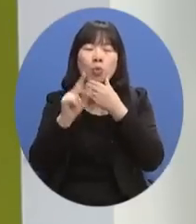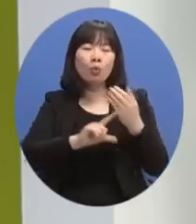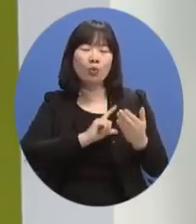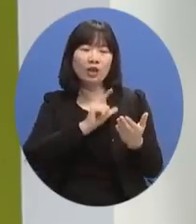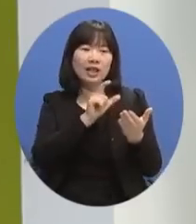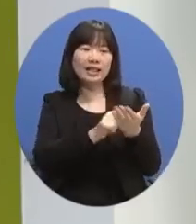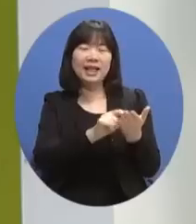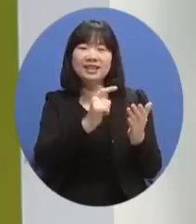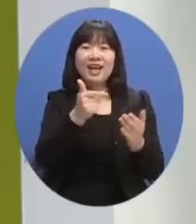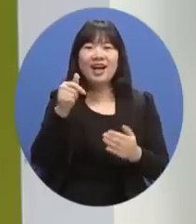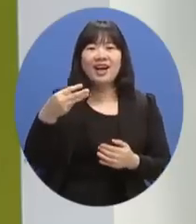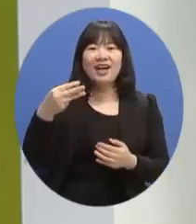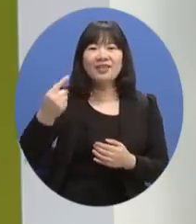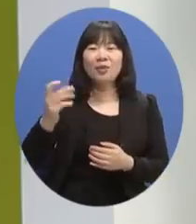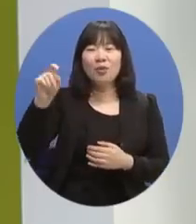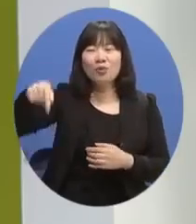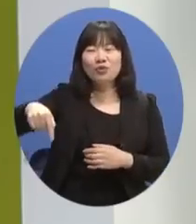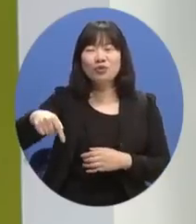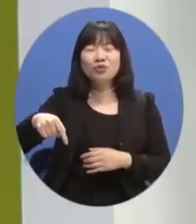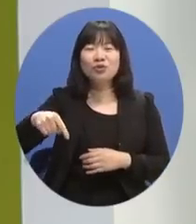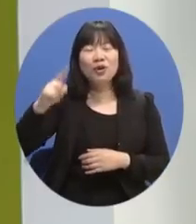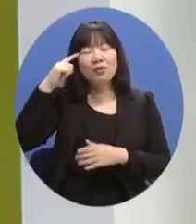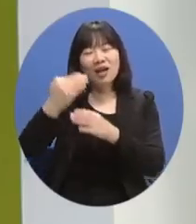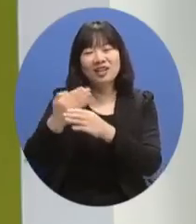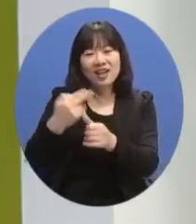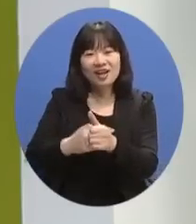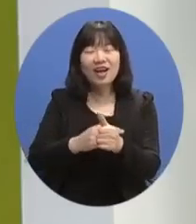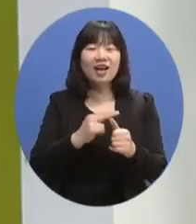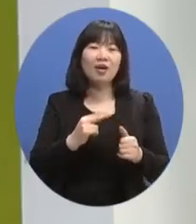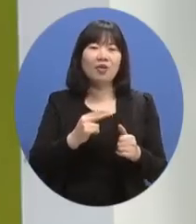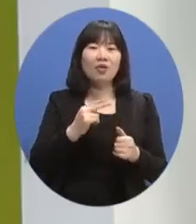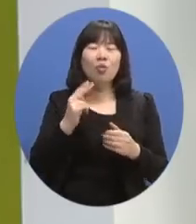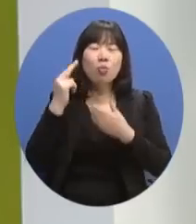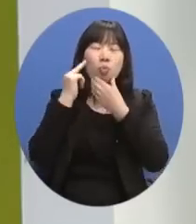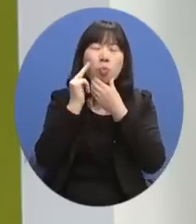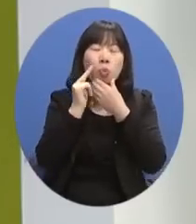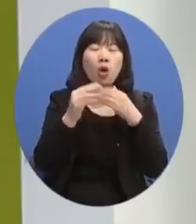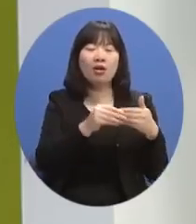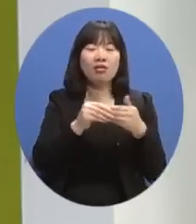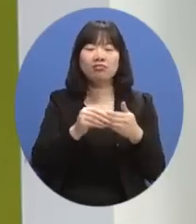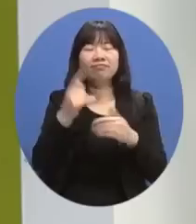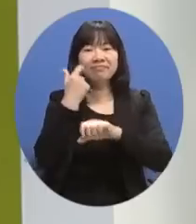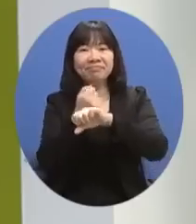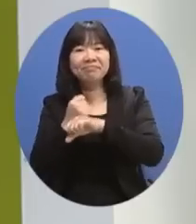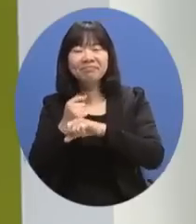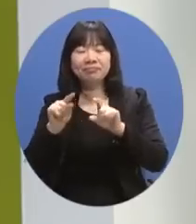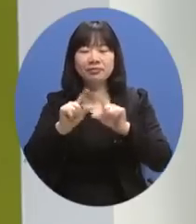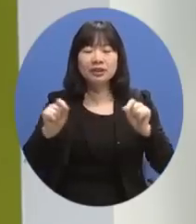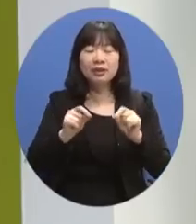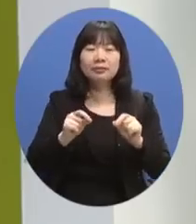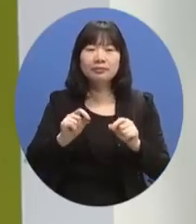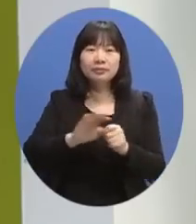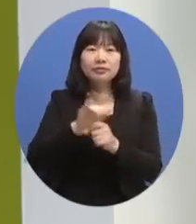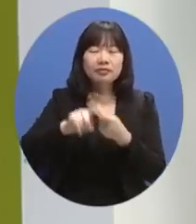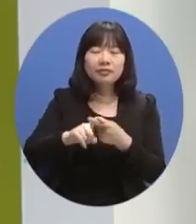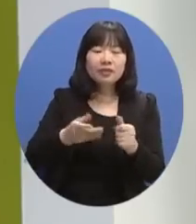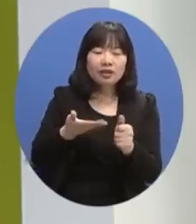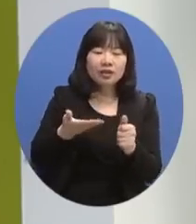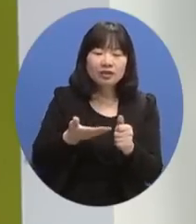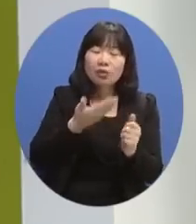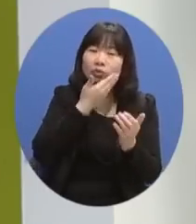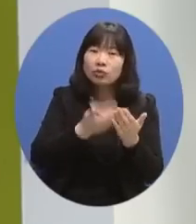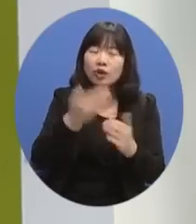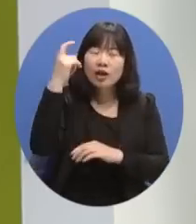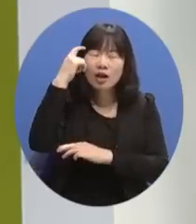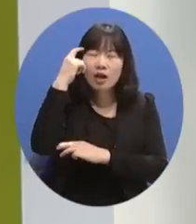아니라 할로우 박사가 원숭이를 데리고 한 연구인데 과연 이 먹이가 애착 형성이 얼마만큼 중요한